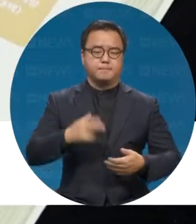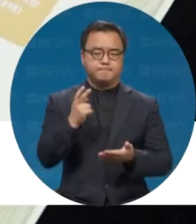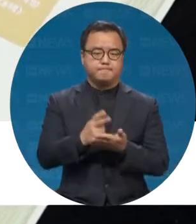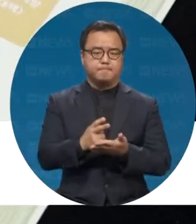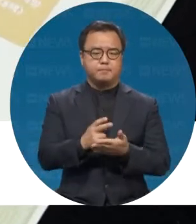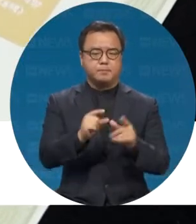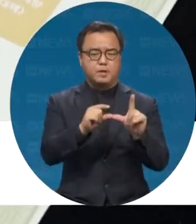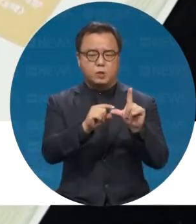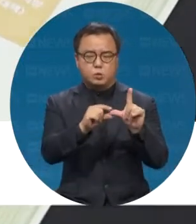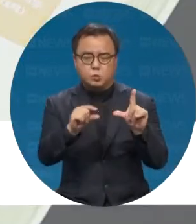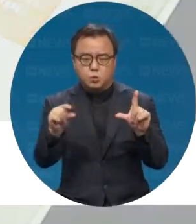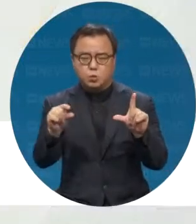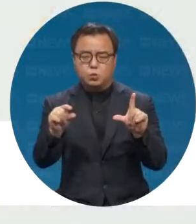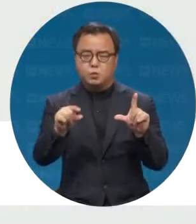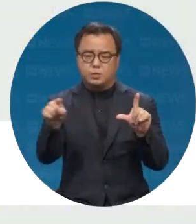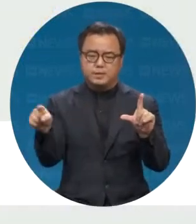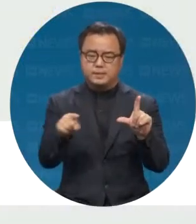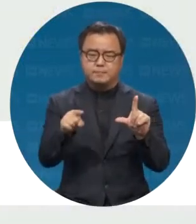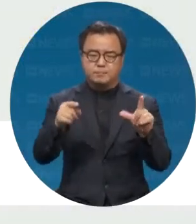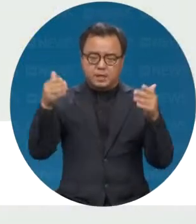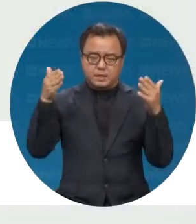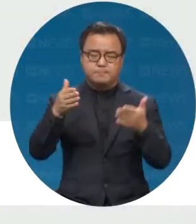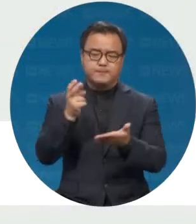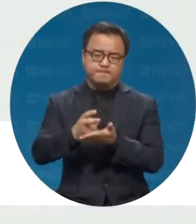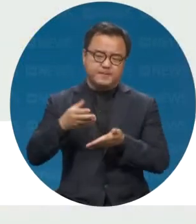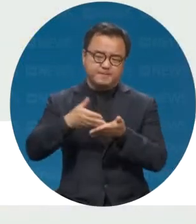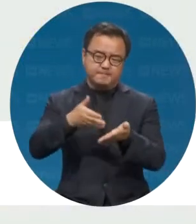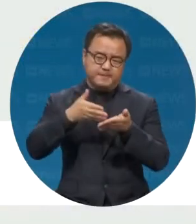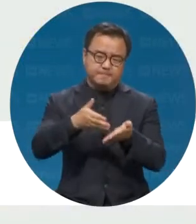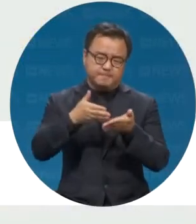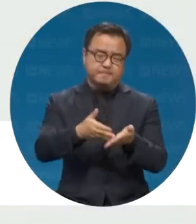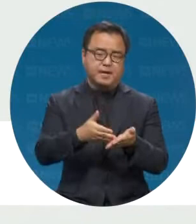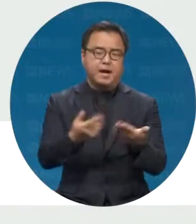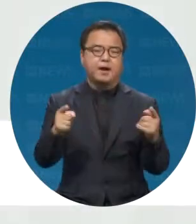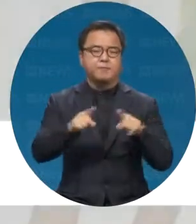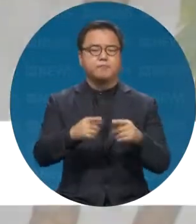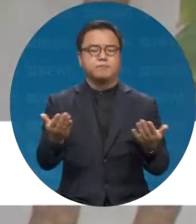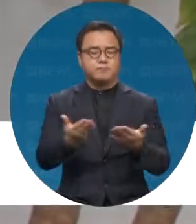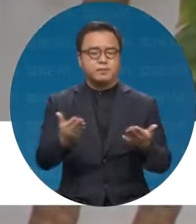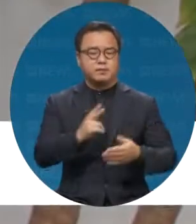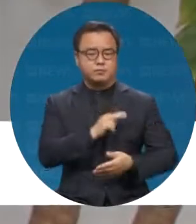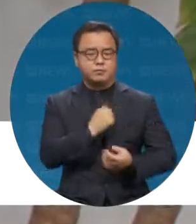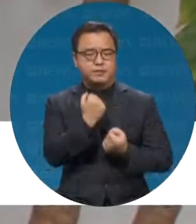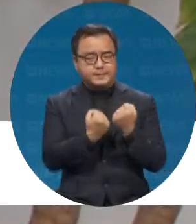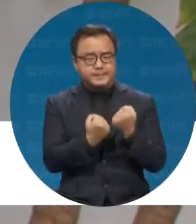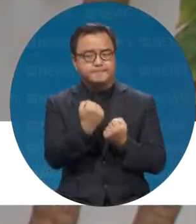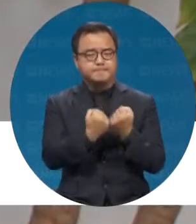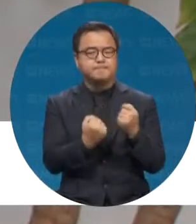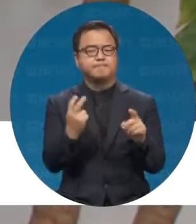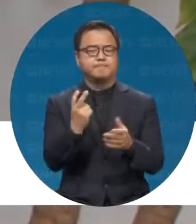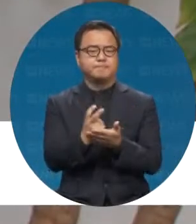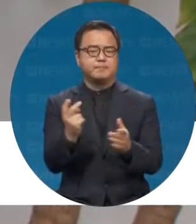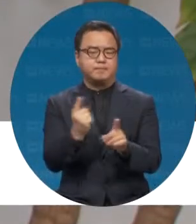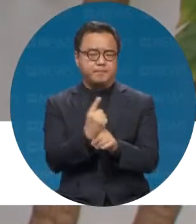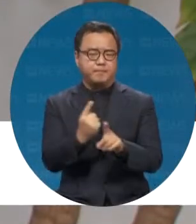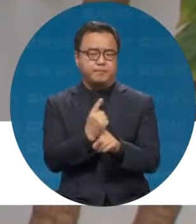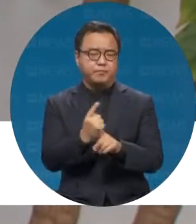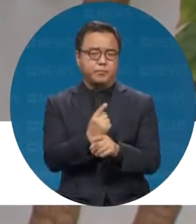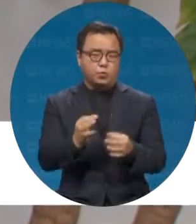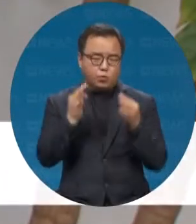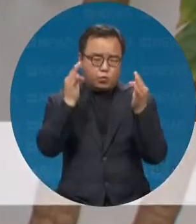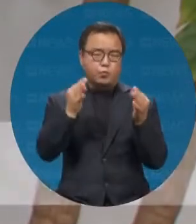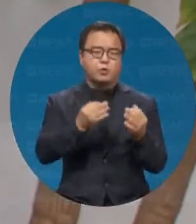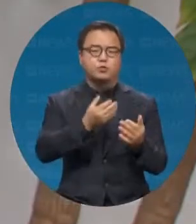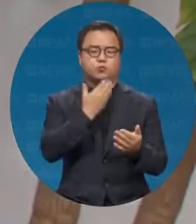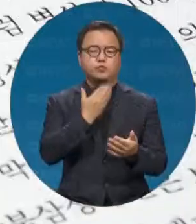소수 정말 집중적으로 발의하고 또 동료 의원들을 설득해서 그것이 개정이 될 수 있도록 노력하는 그런 것이 중요하다고 생각이